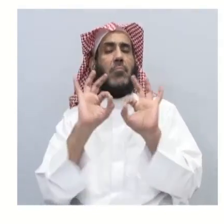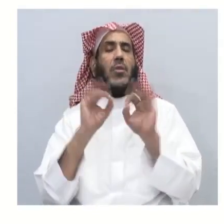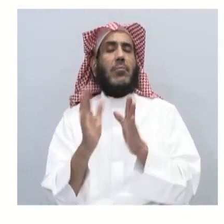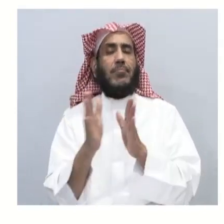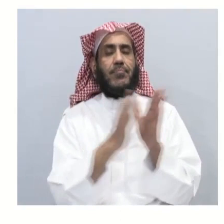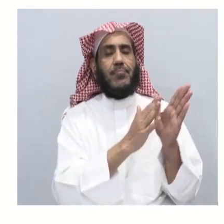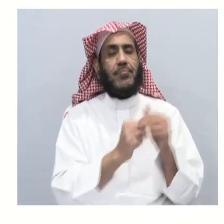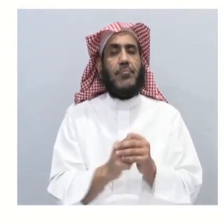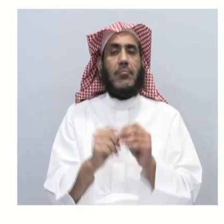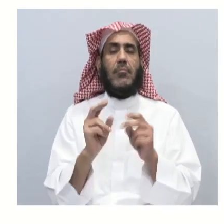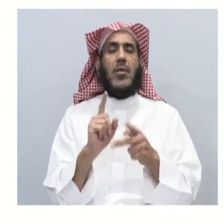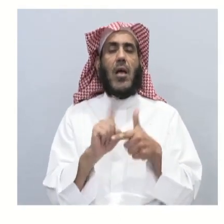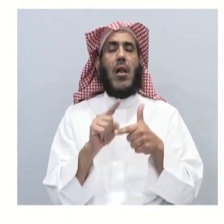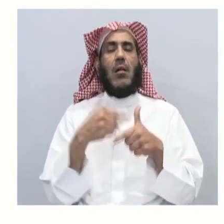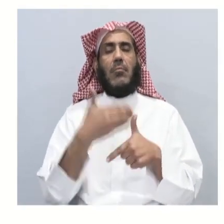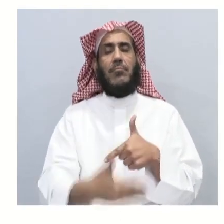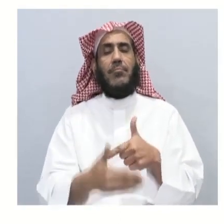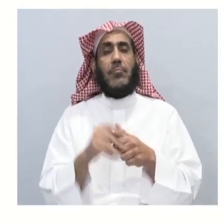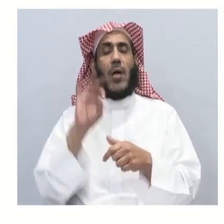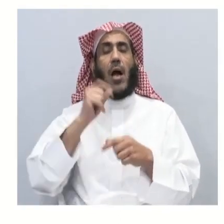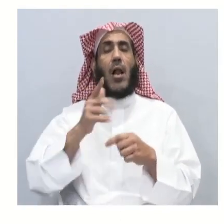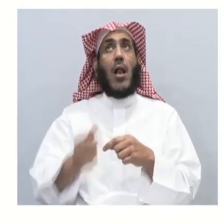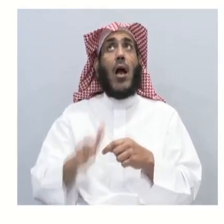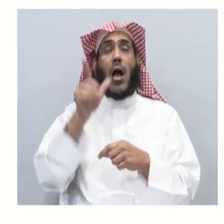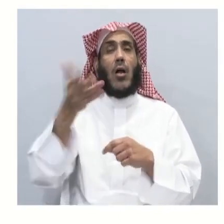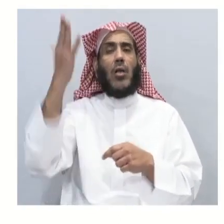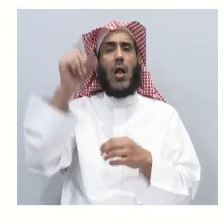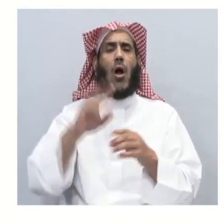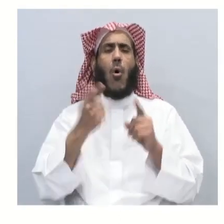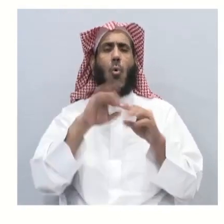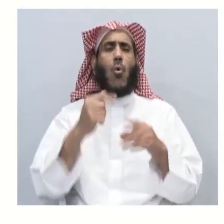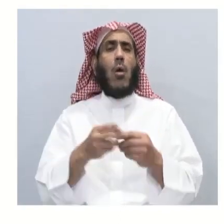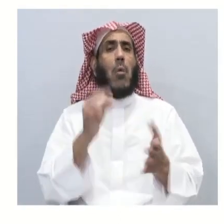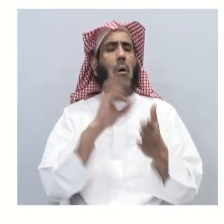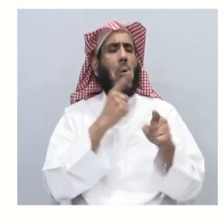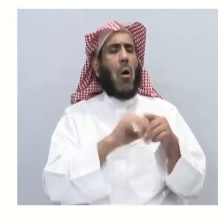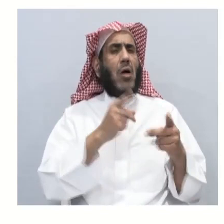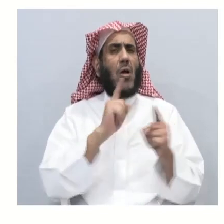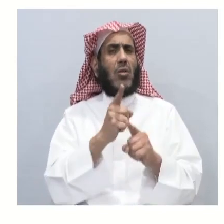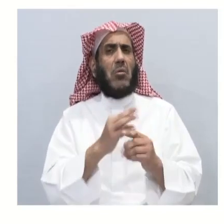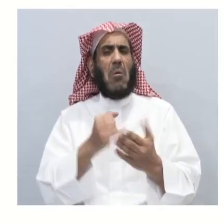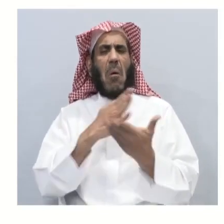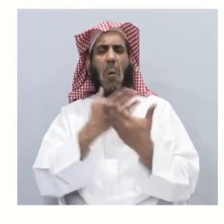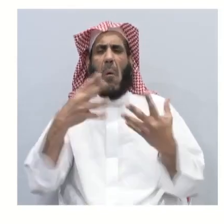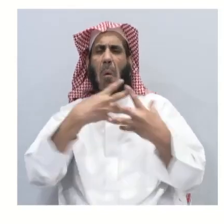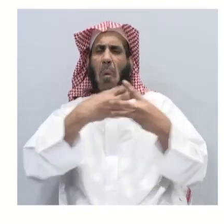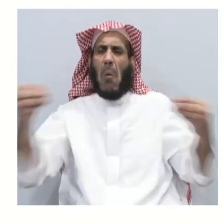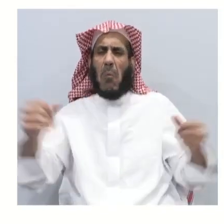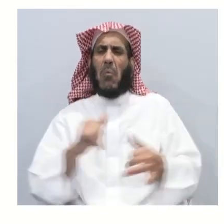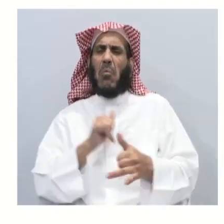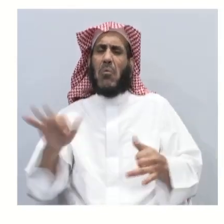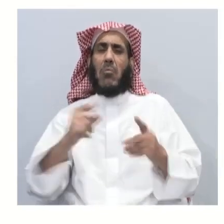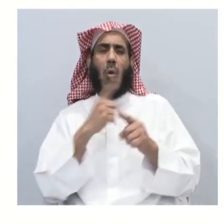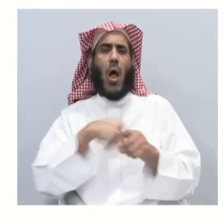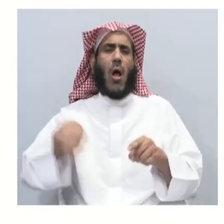ننتقل إلى المثال الذي يليه. قال تعالى: أو كلما عاهدوا عهدا نبذه فريق منهم بل أكثرهم